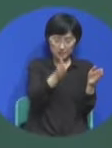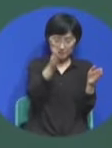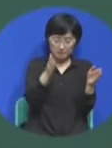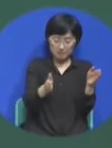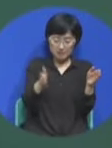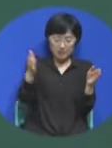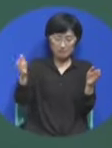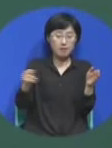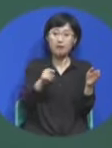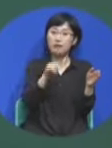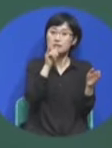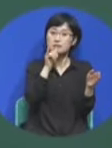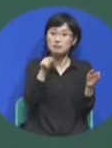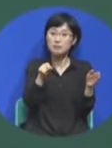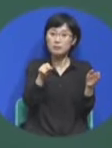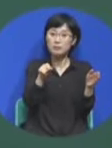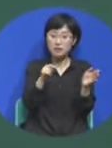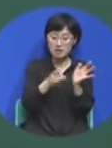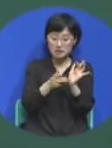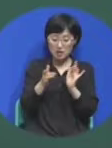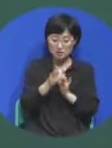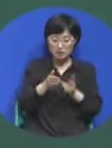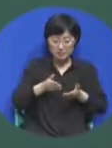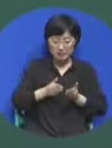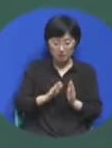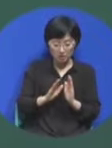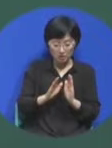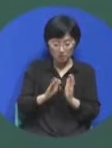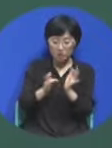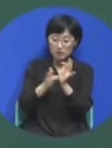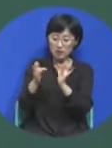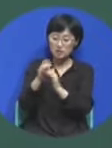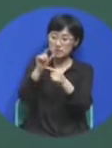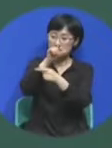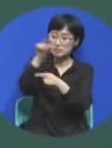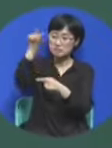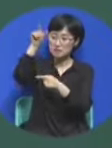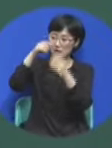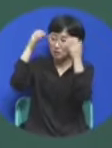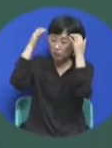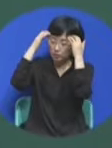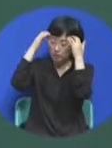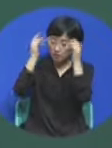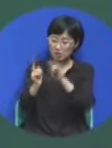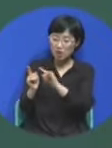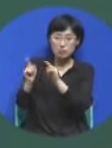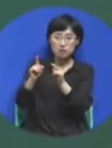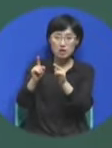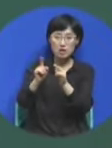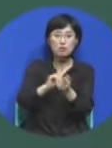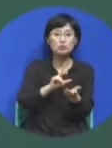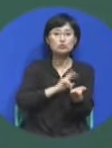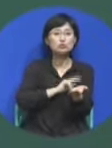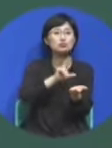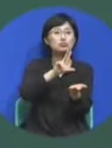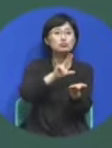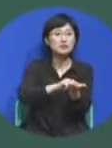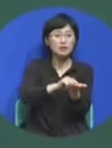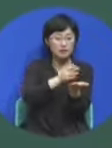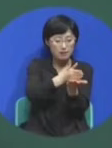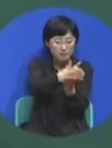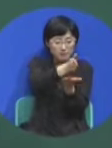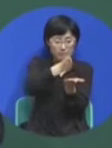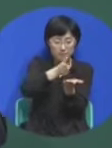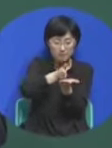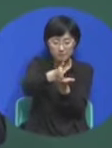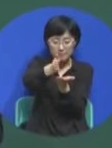그 성탄, 탄생, 그 다음에 십자가 고난, 부활. 이런 주제를 가지고 이 찬송가가 쫙 이렇게 연결이